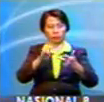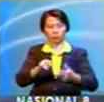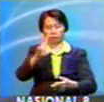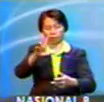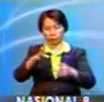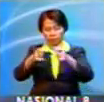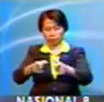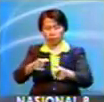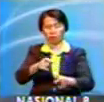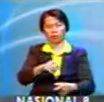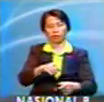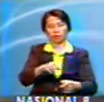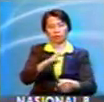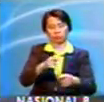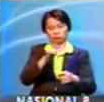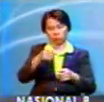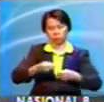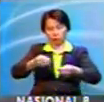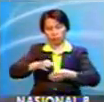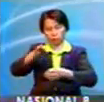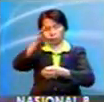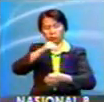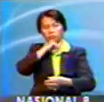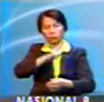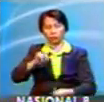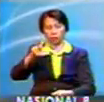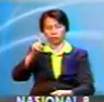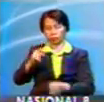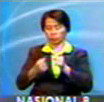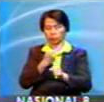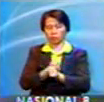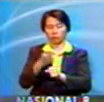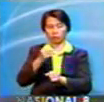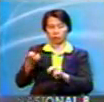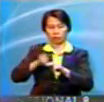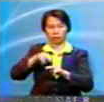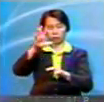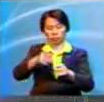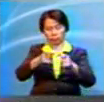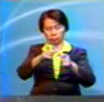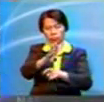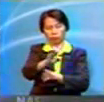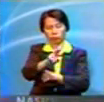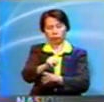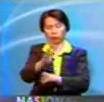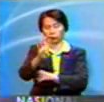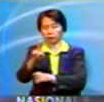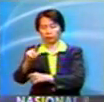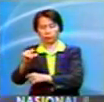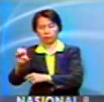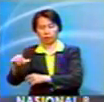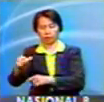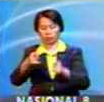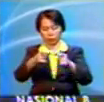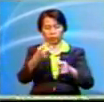dan bogey di lubang ke-6 nyata menyuntik semangat pemain berusia 31 tahun ini dan menambah 5 lagi birdie dan 2 bogey di lubang